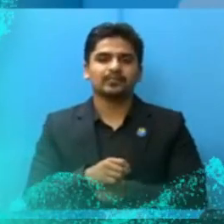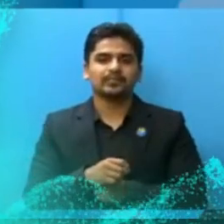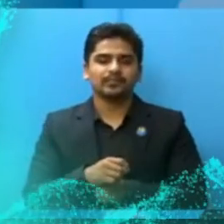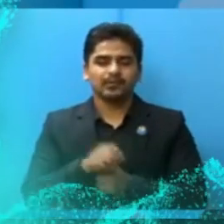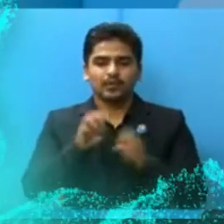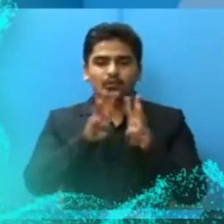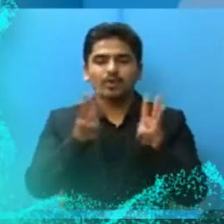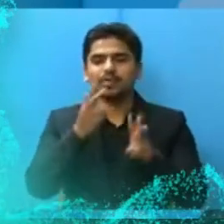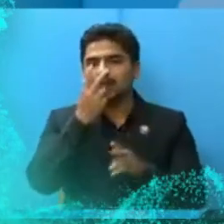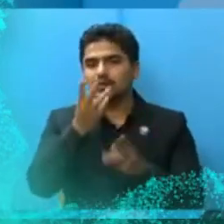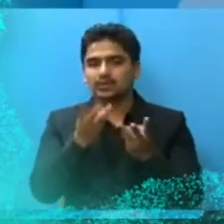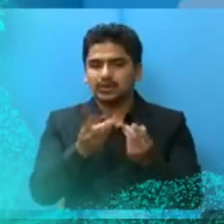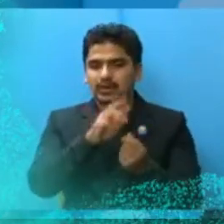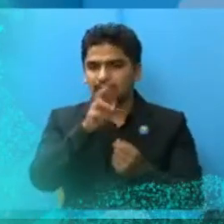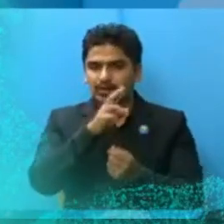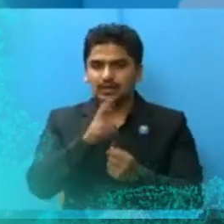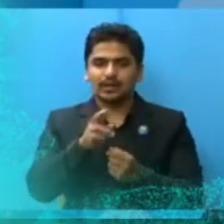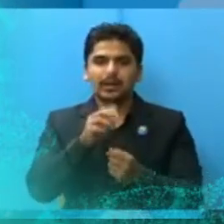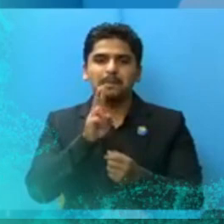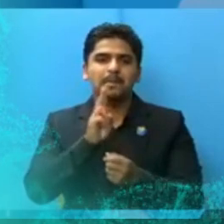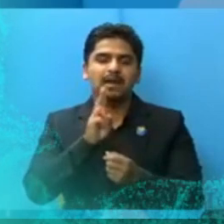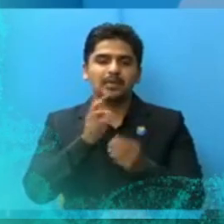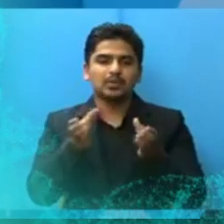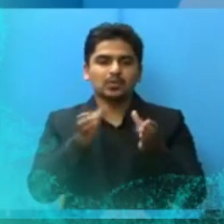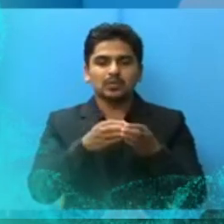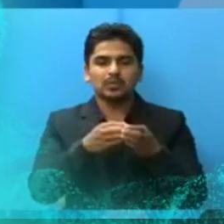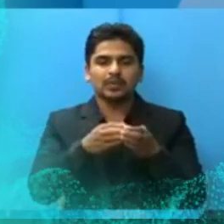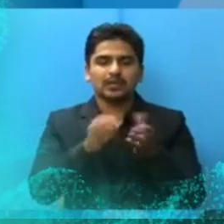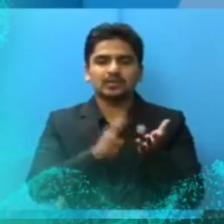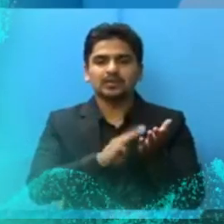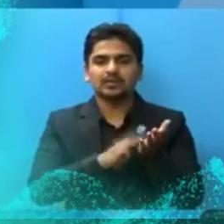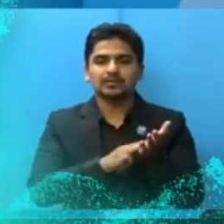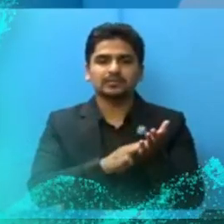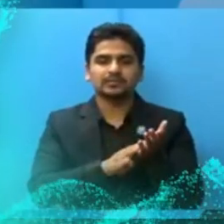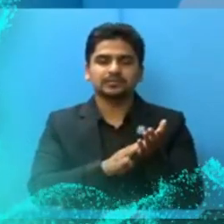यो वेबसाइट हेर्नेको संख्या र भाइबर ग्रुपमा